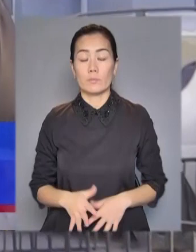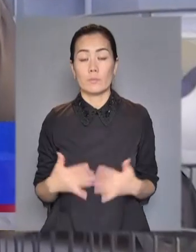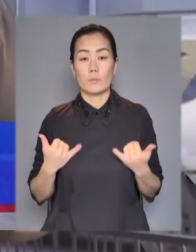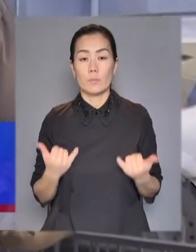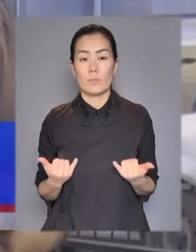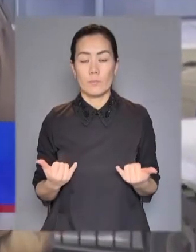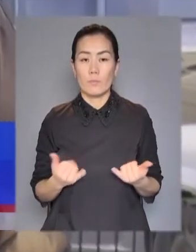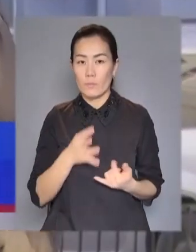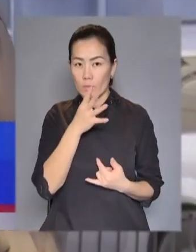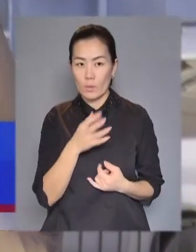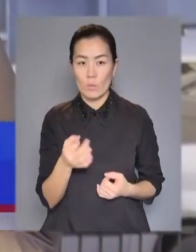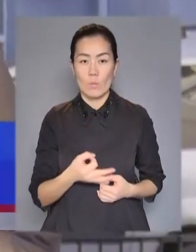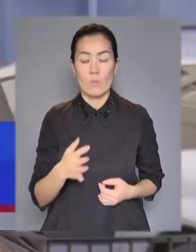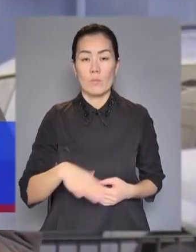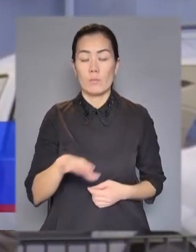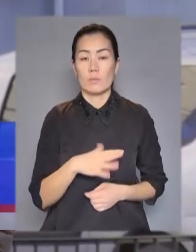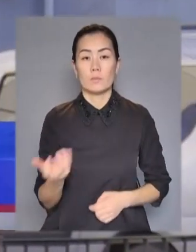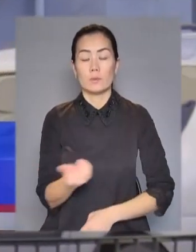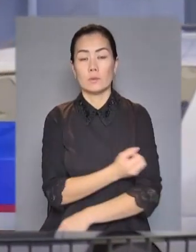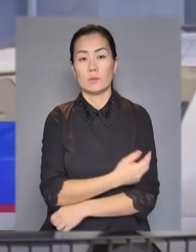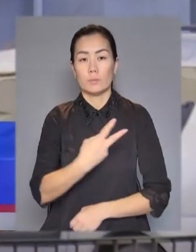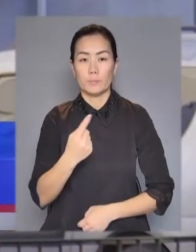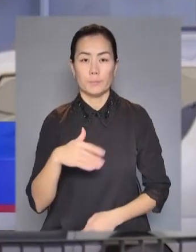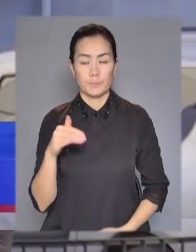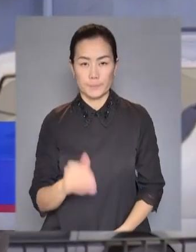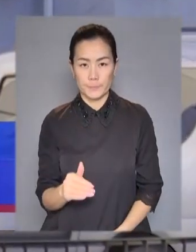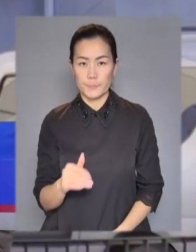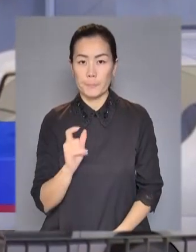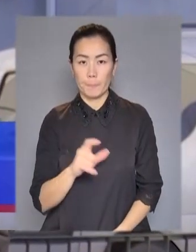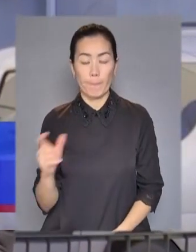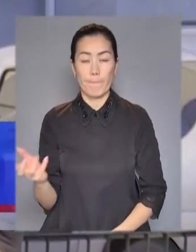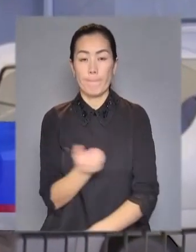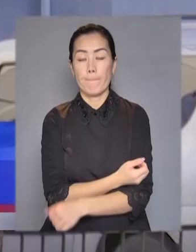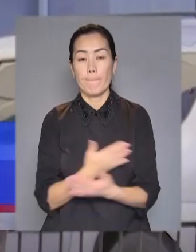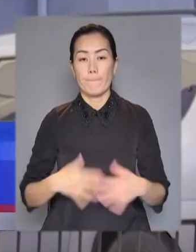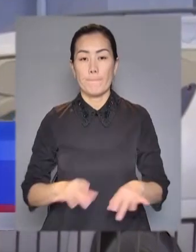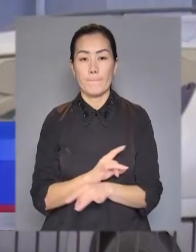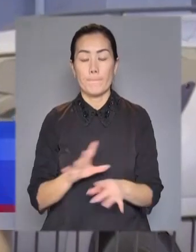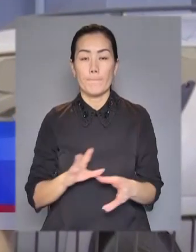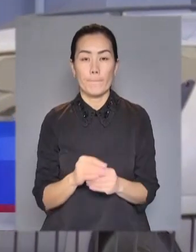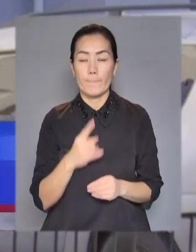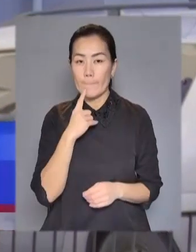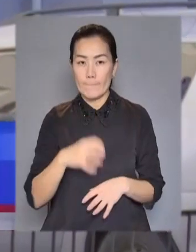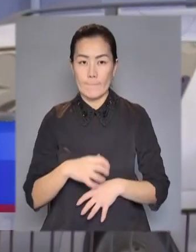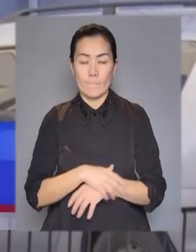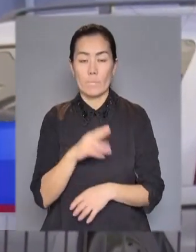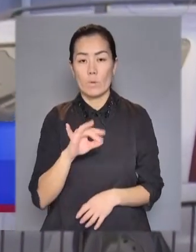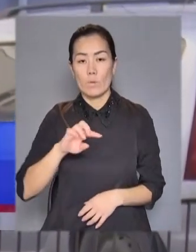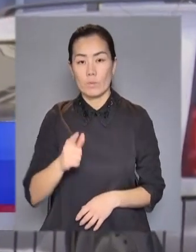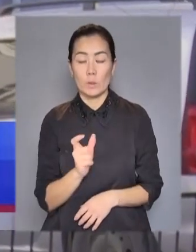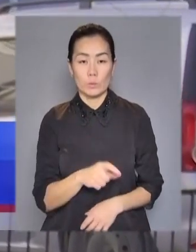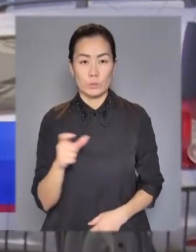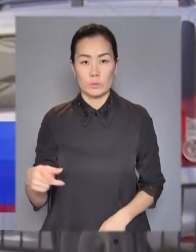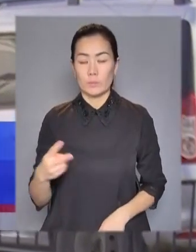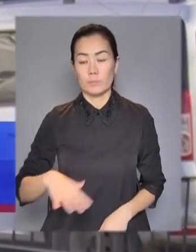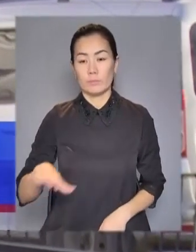Қазіргі уақытта облыс бойынша вакцинаны 21 мыңнан астам адам алды. Айта кетейік, қызылшаға қарсы екпені